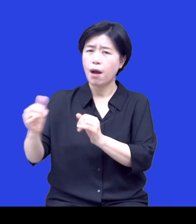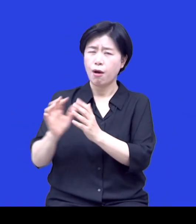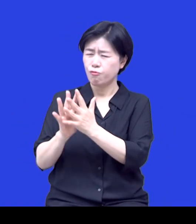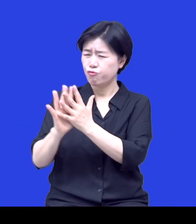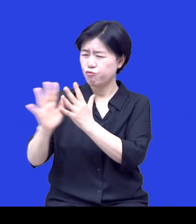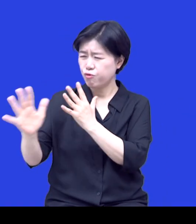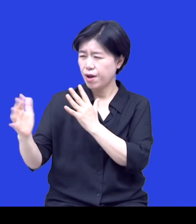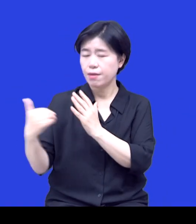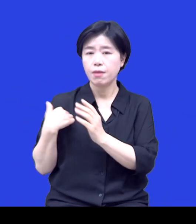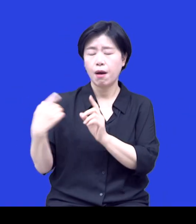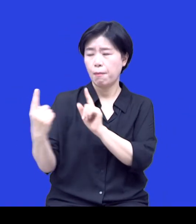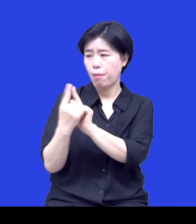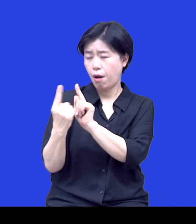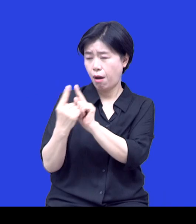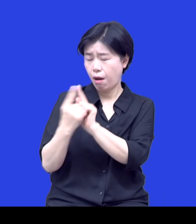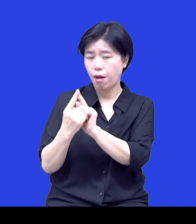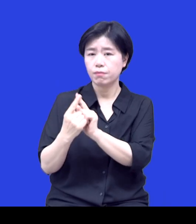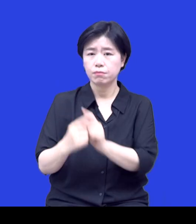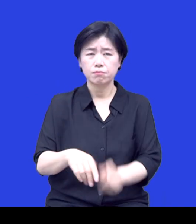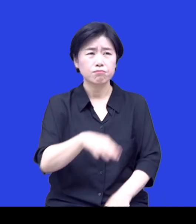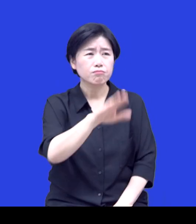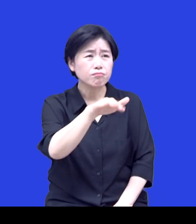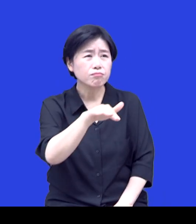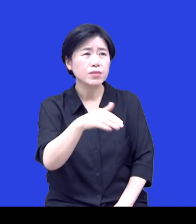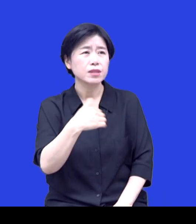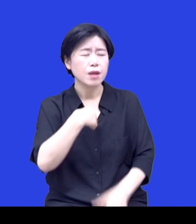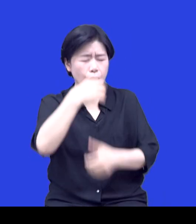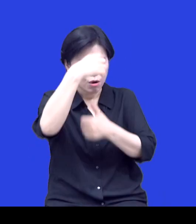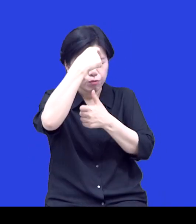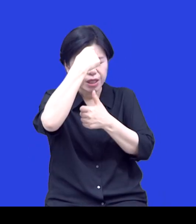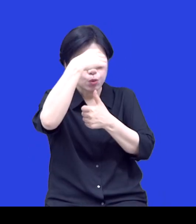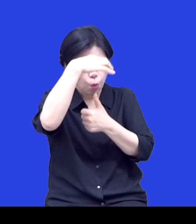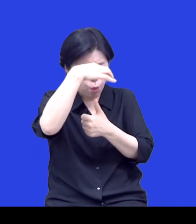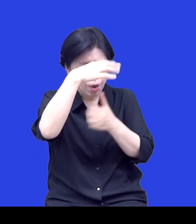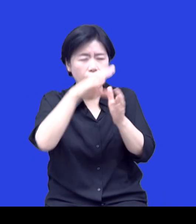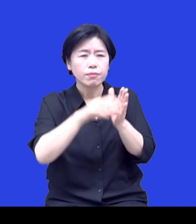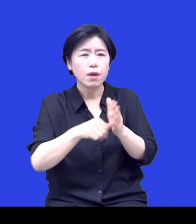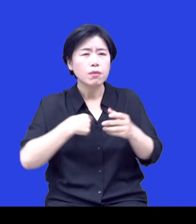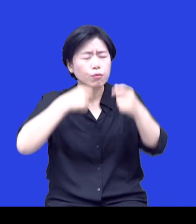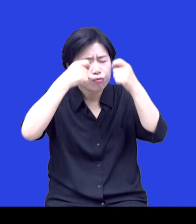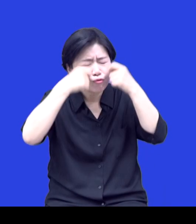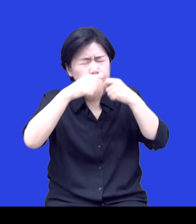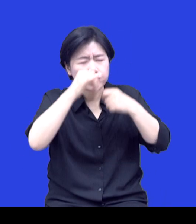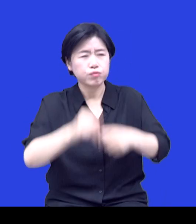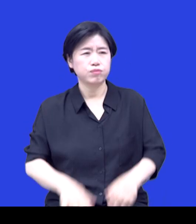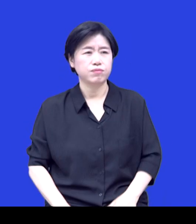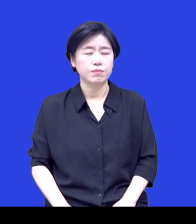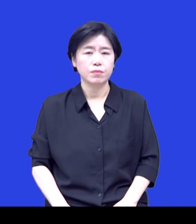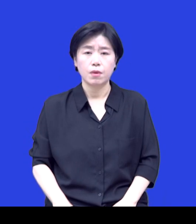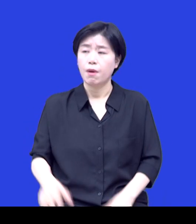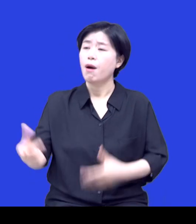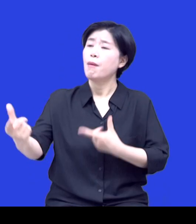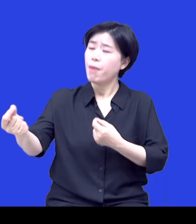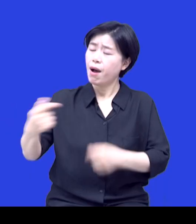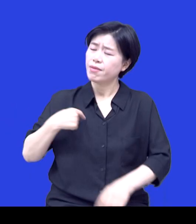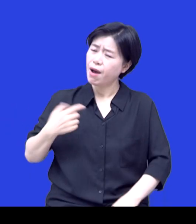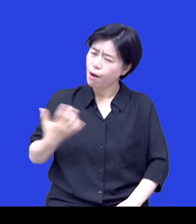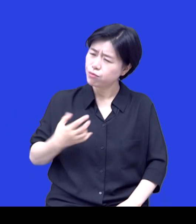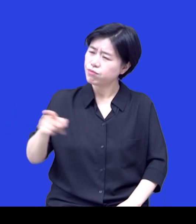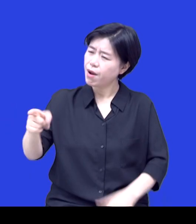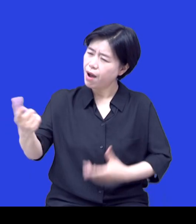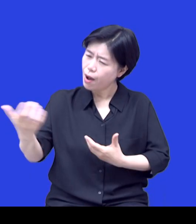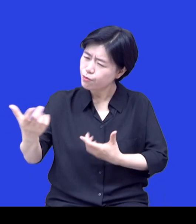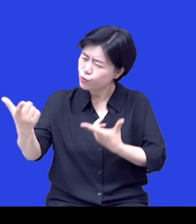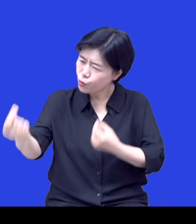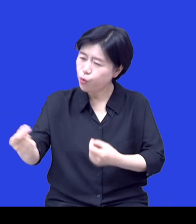이제 목사님 기도할 때 눈물이 난다는 거예요. 당연히 눈물이 나죠. 나도 아픈데 같이 막